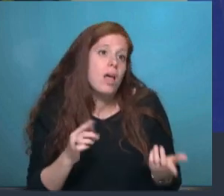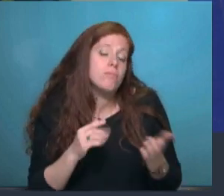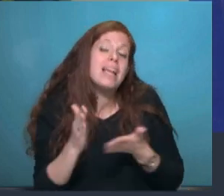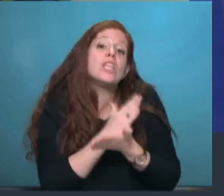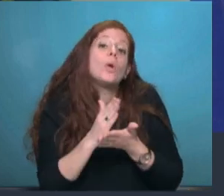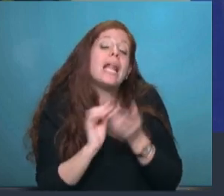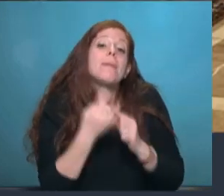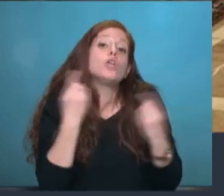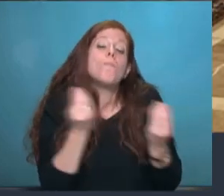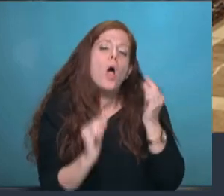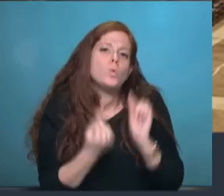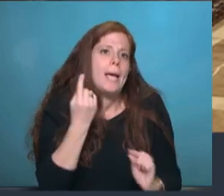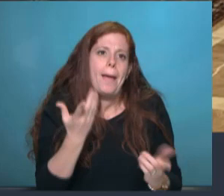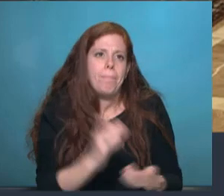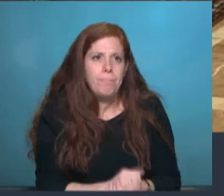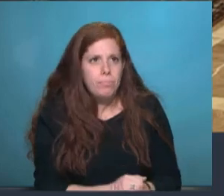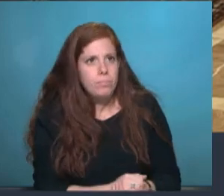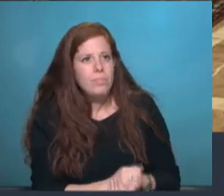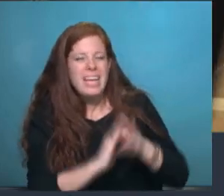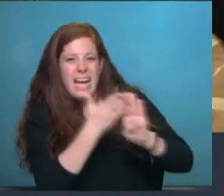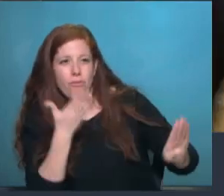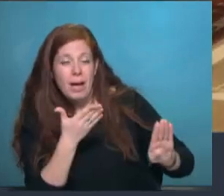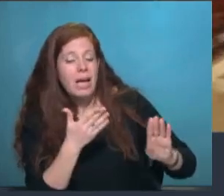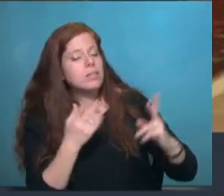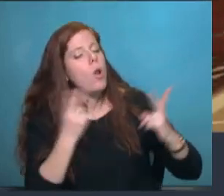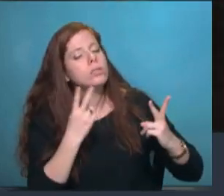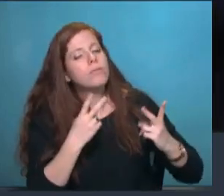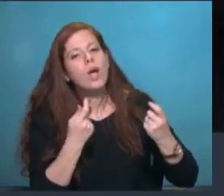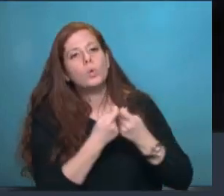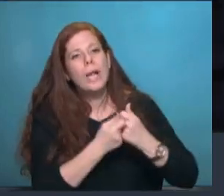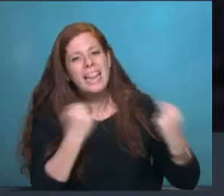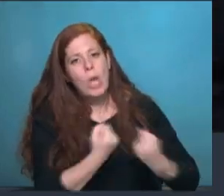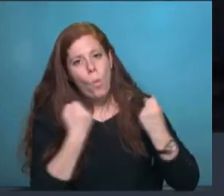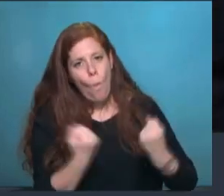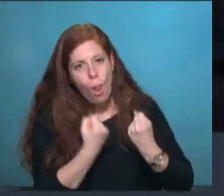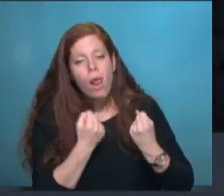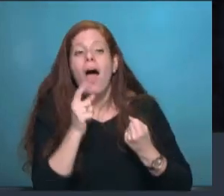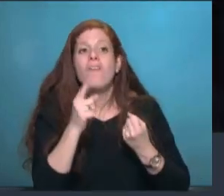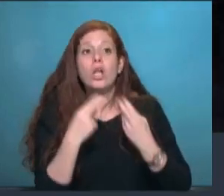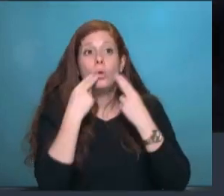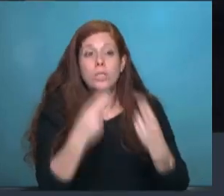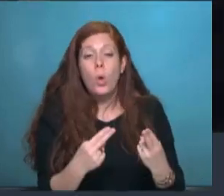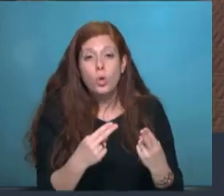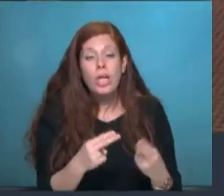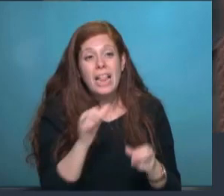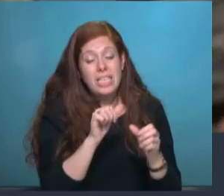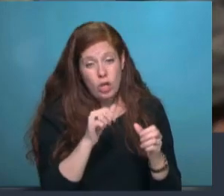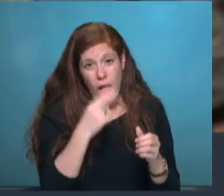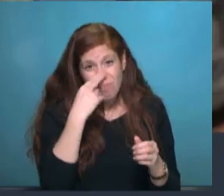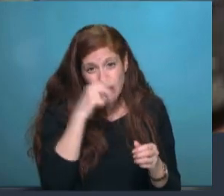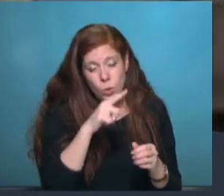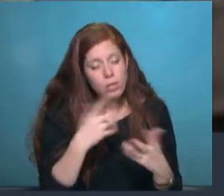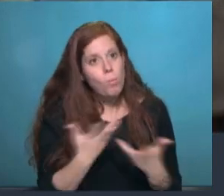in case something does happen. קרב מגע הוא ללא ספק עניין של תרגול, אבל תוצאות הניסוי הזה מעודדות. החבר'ה היום היו